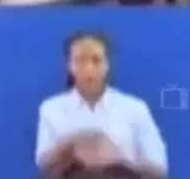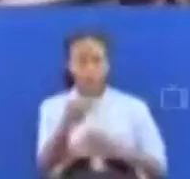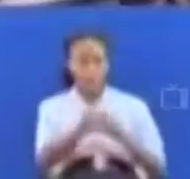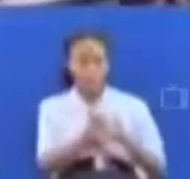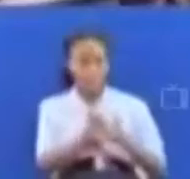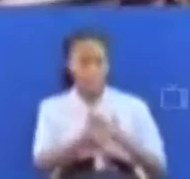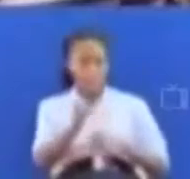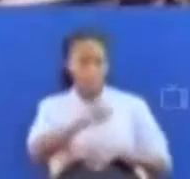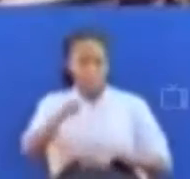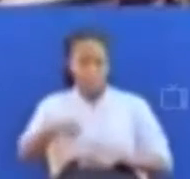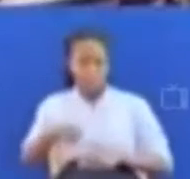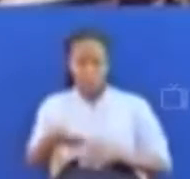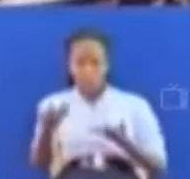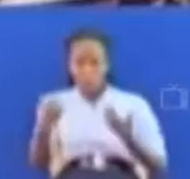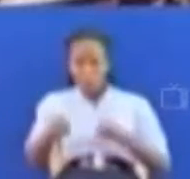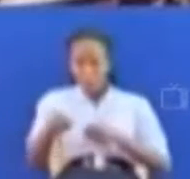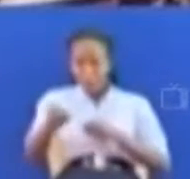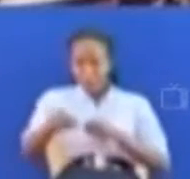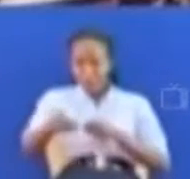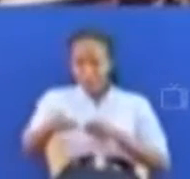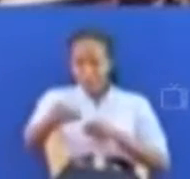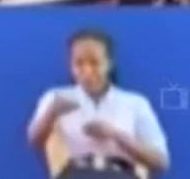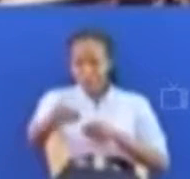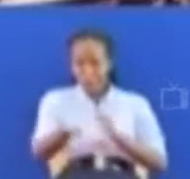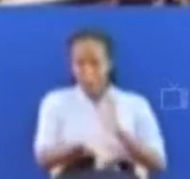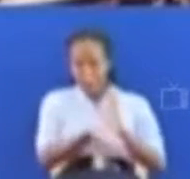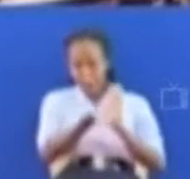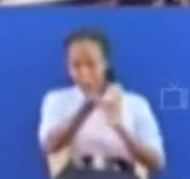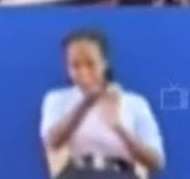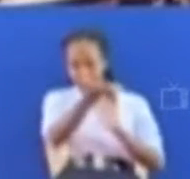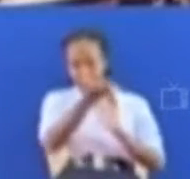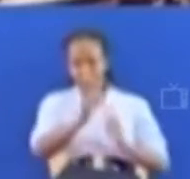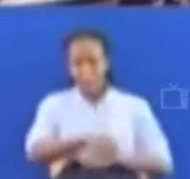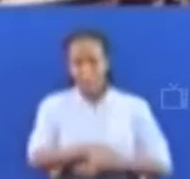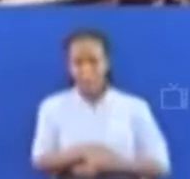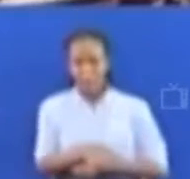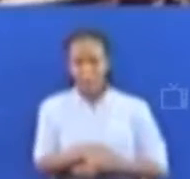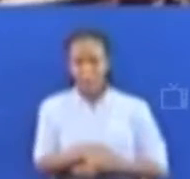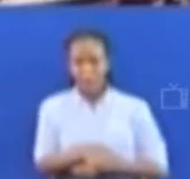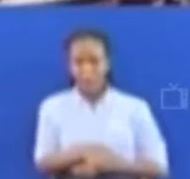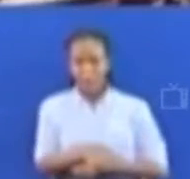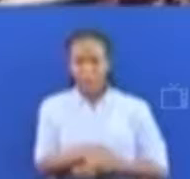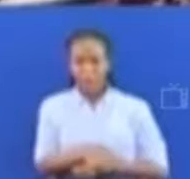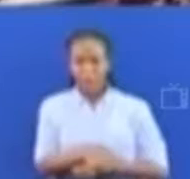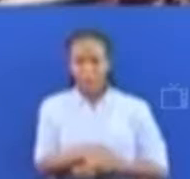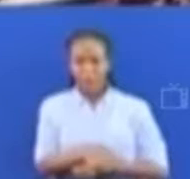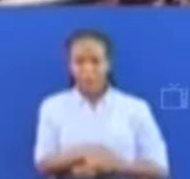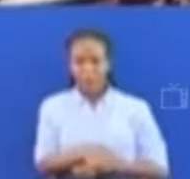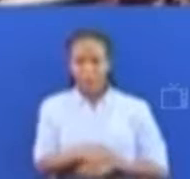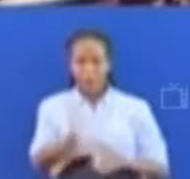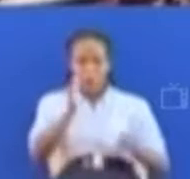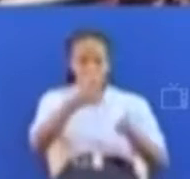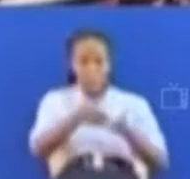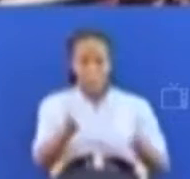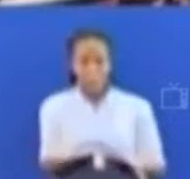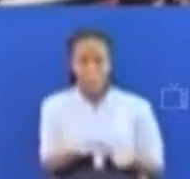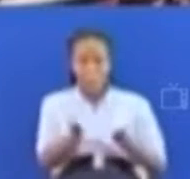isonge mbele, wananchi hawa kiu yao ya maendeleo iweze kutimia.